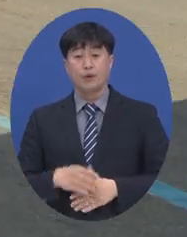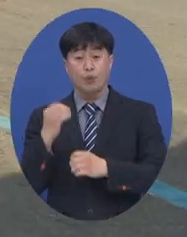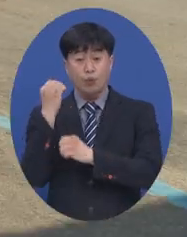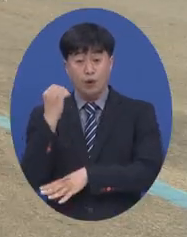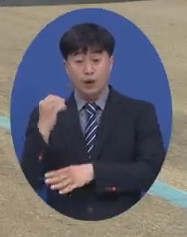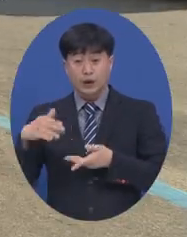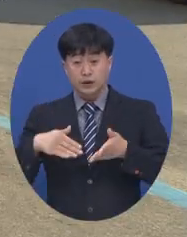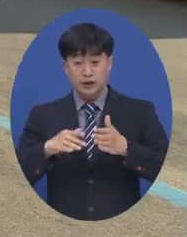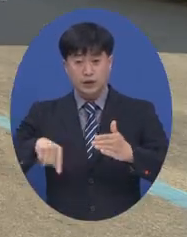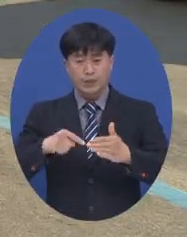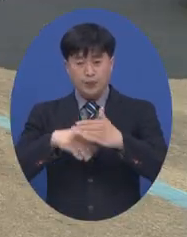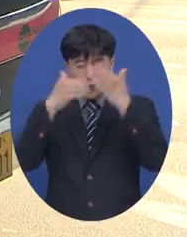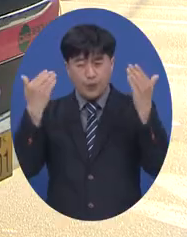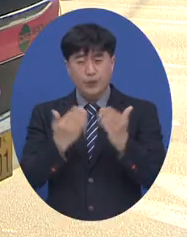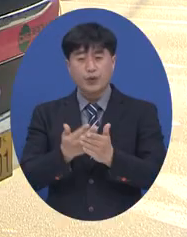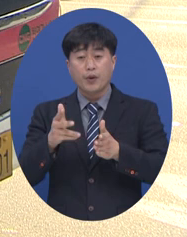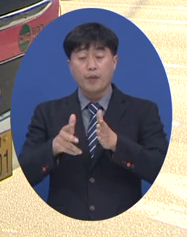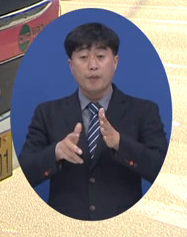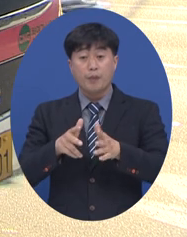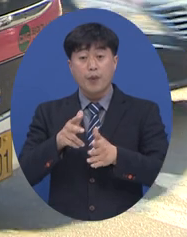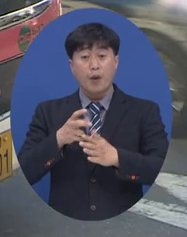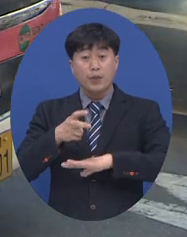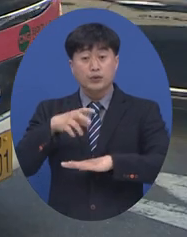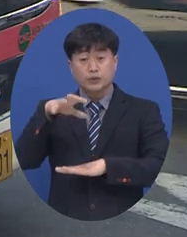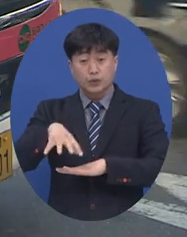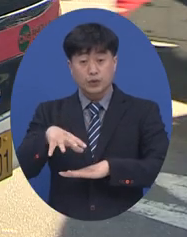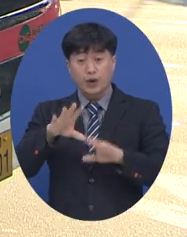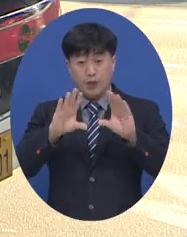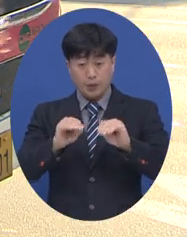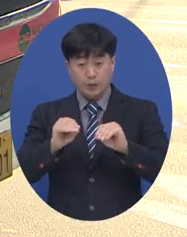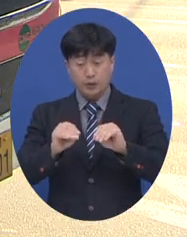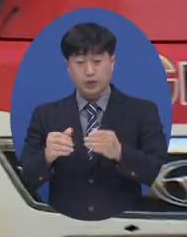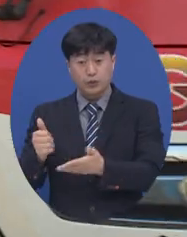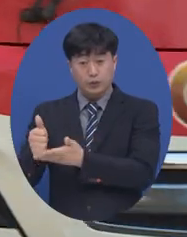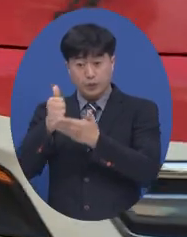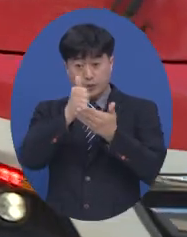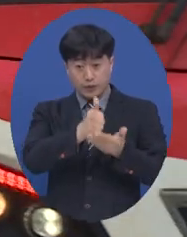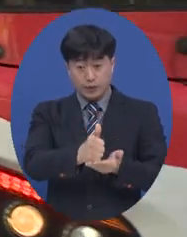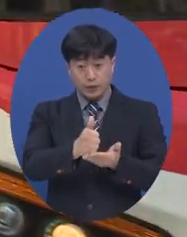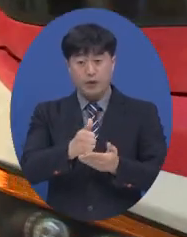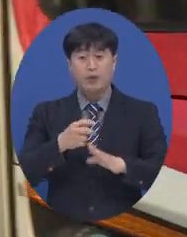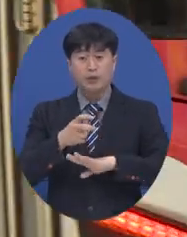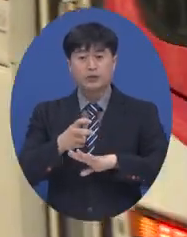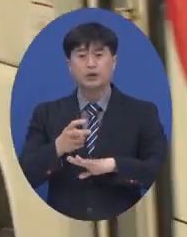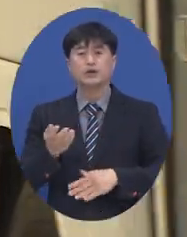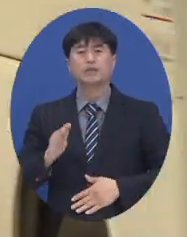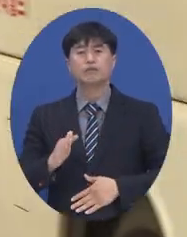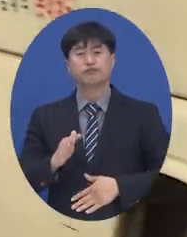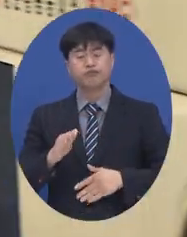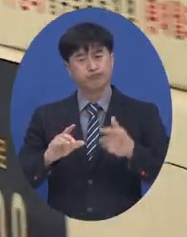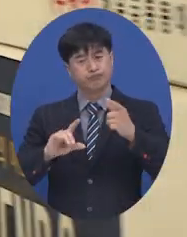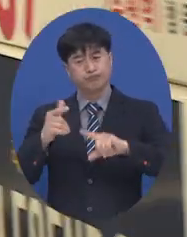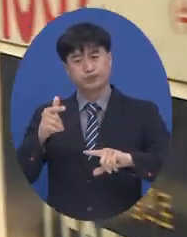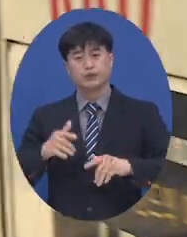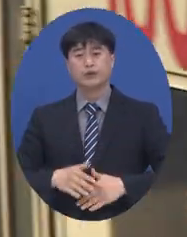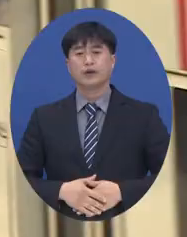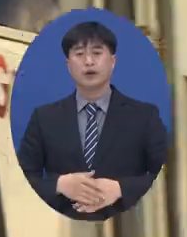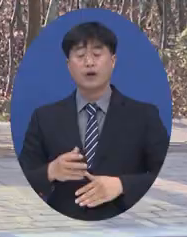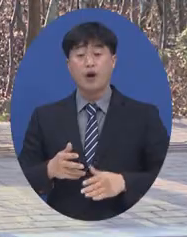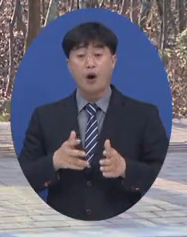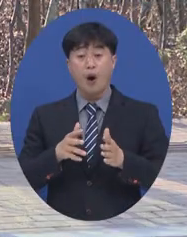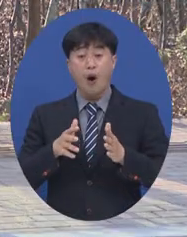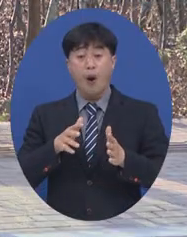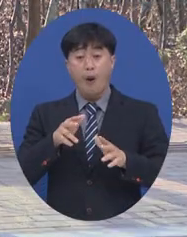원칙적으로는 노선 내 모든 정류소에 멈춰서 승객을 태워야 하는 버스. 하지만 실상은 다릅니다.